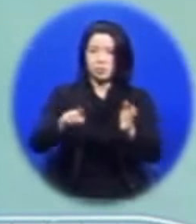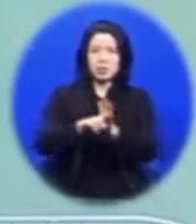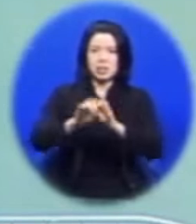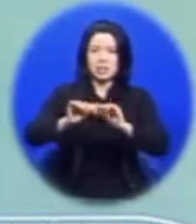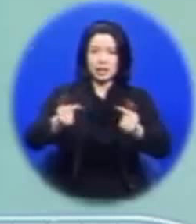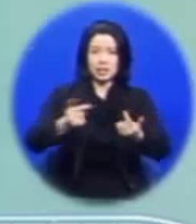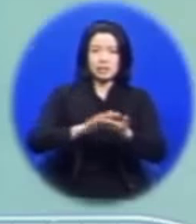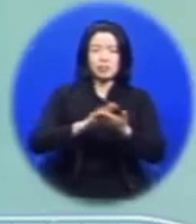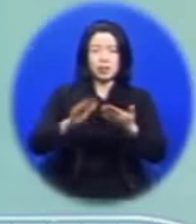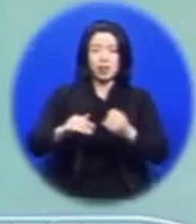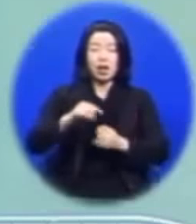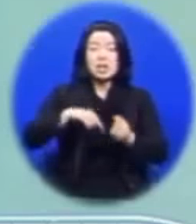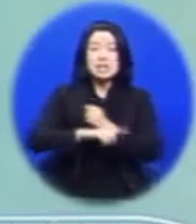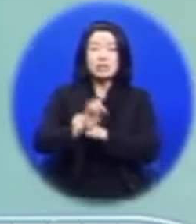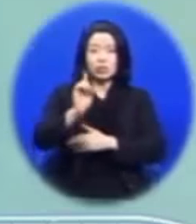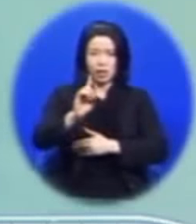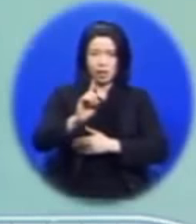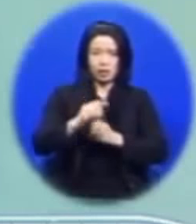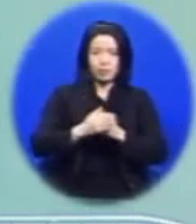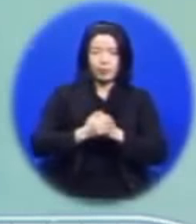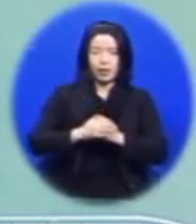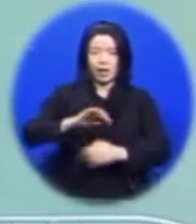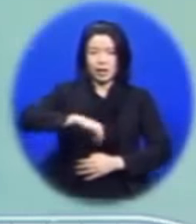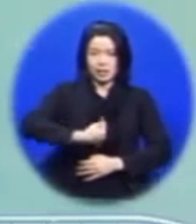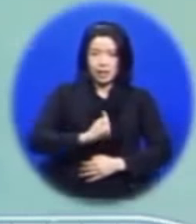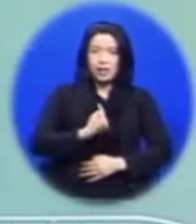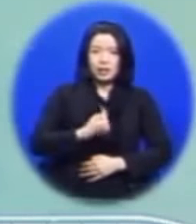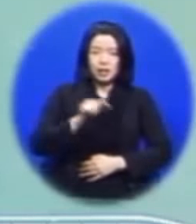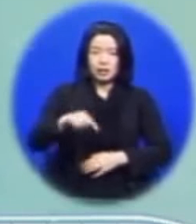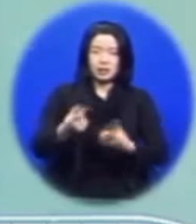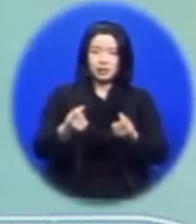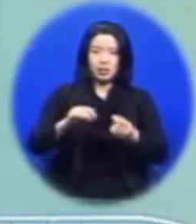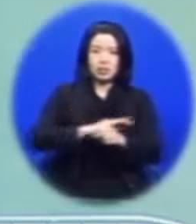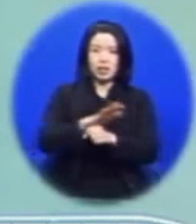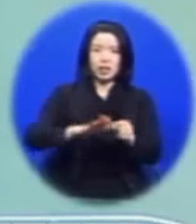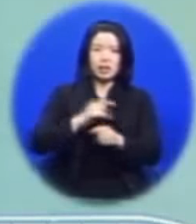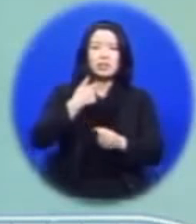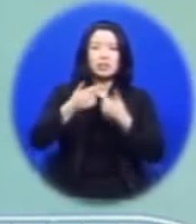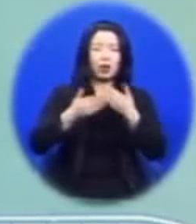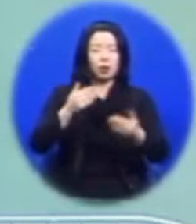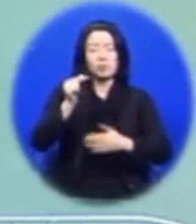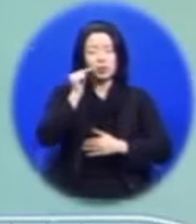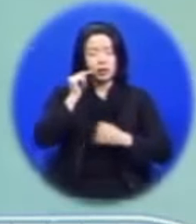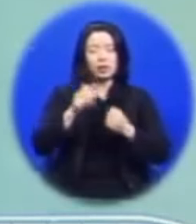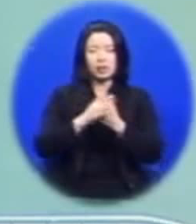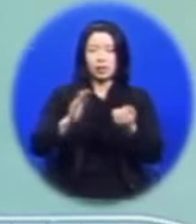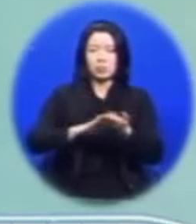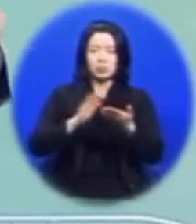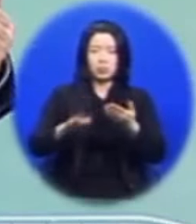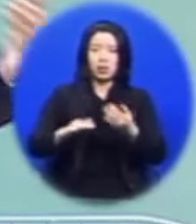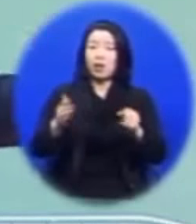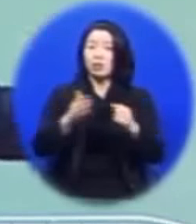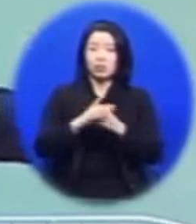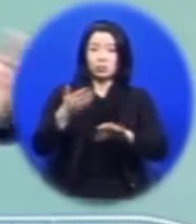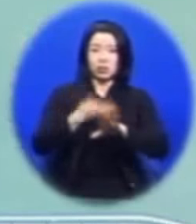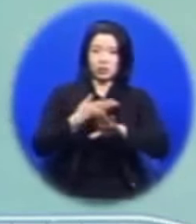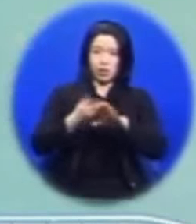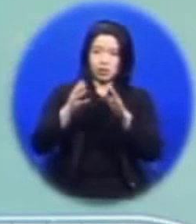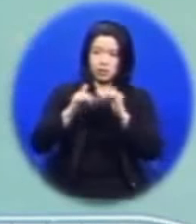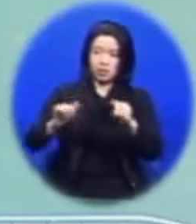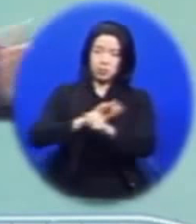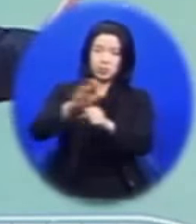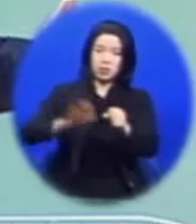믿습니다 이유는 하나예요 본인이 그런 사랑을 경험을 못하는 거예요 그러니 뭐 다른 사람을 사랑 못하는